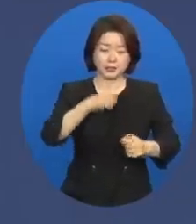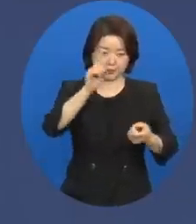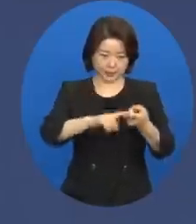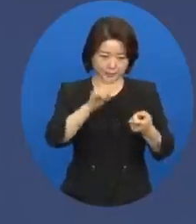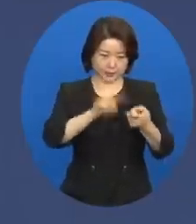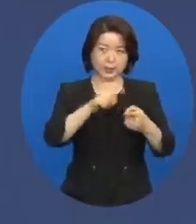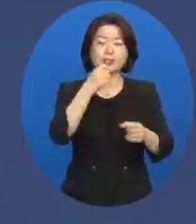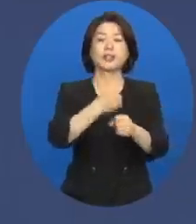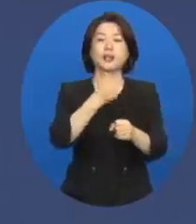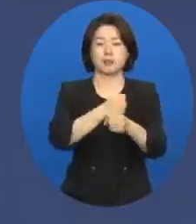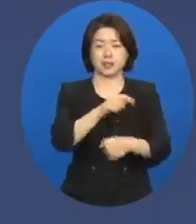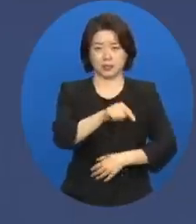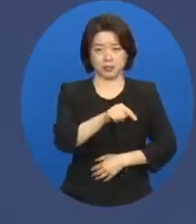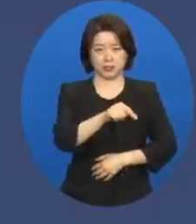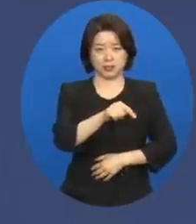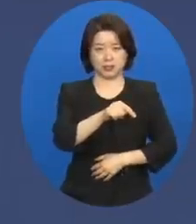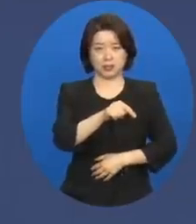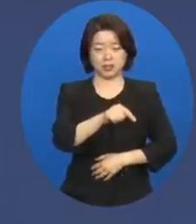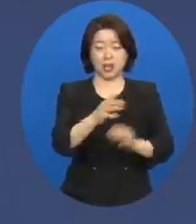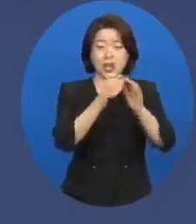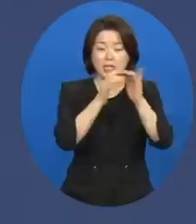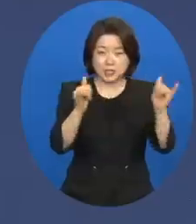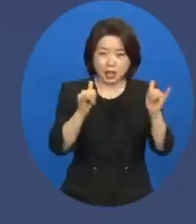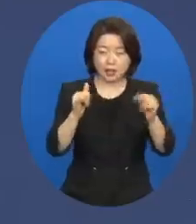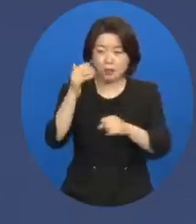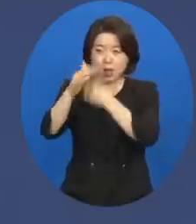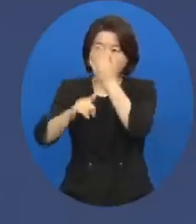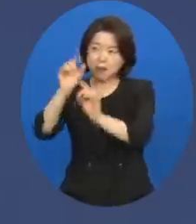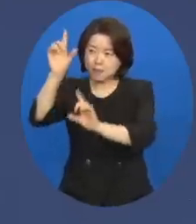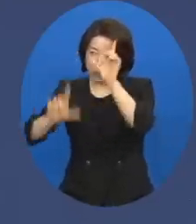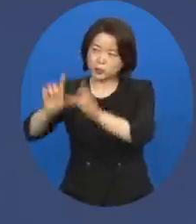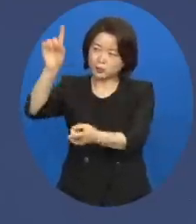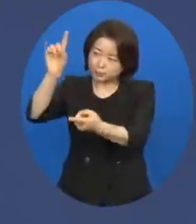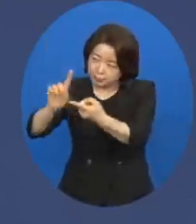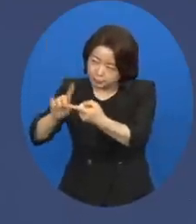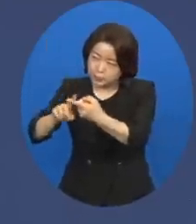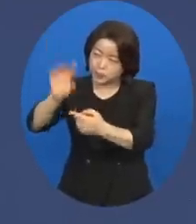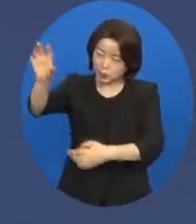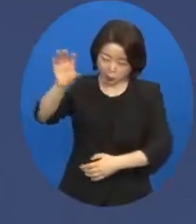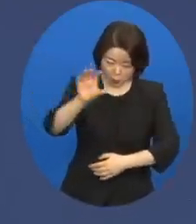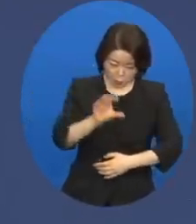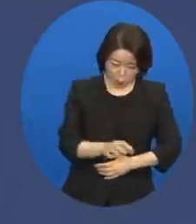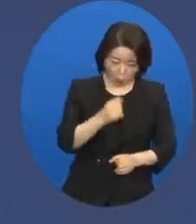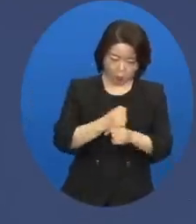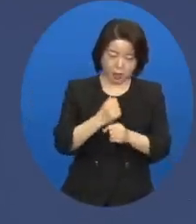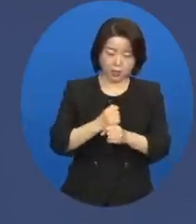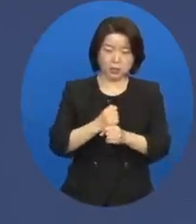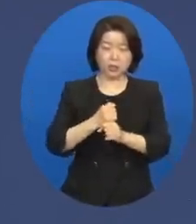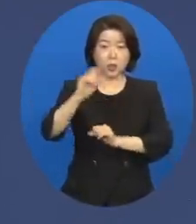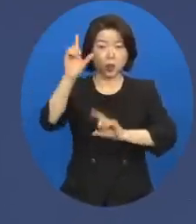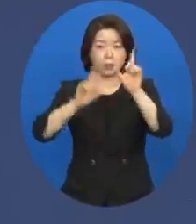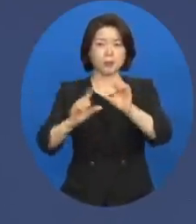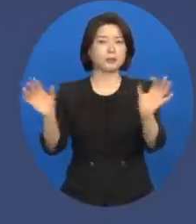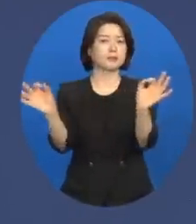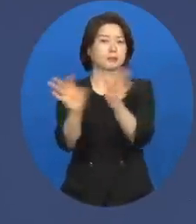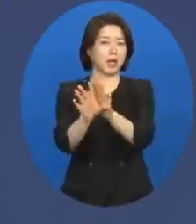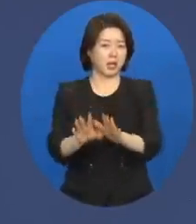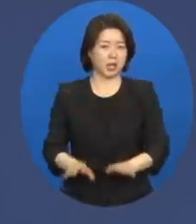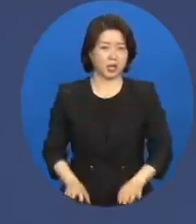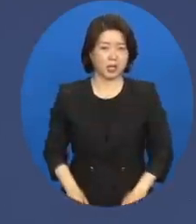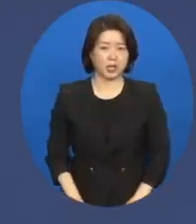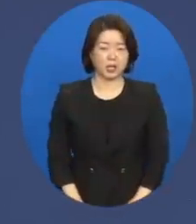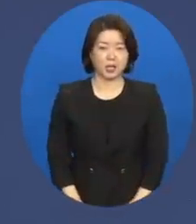하는 그의 인간 하나님의 형상이라는 그 정체는 완전히 사라지고 말았어요. 그래서